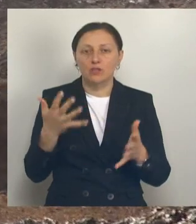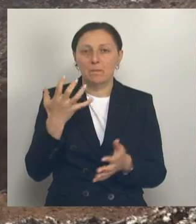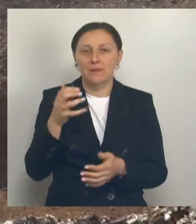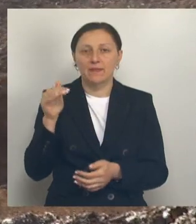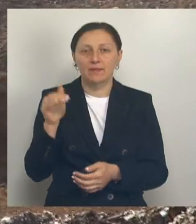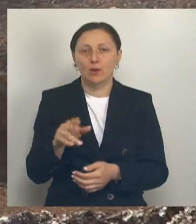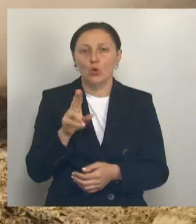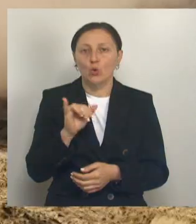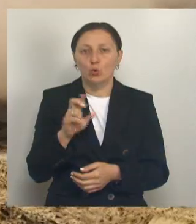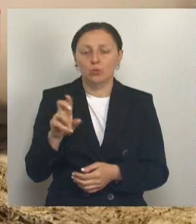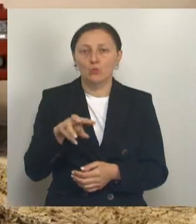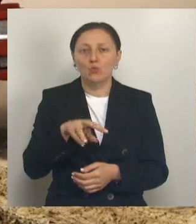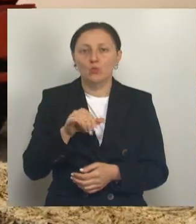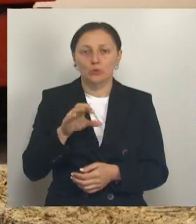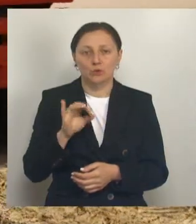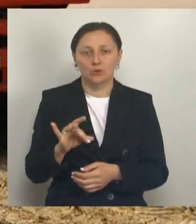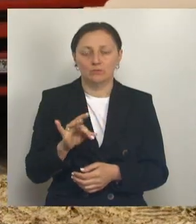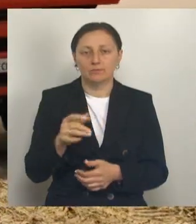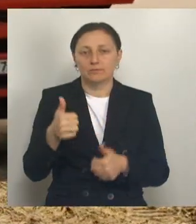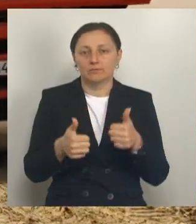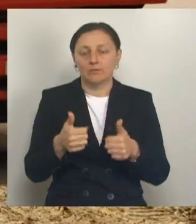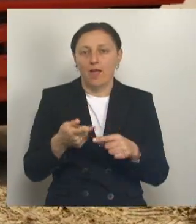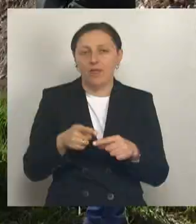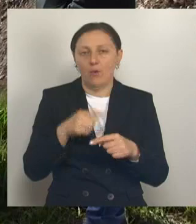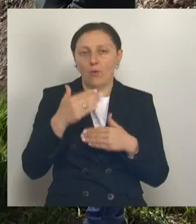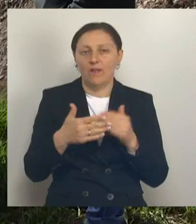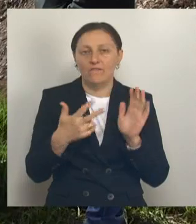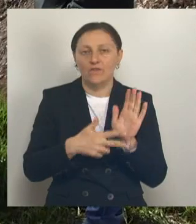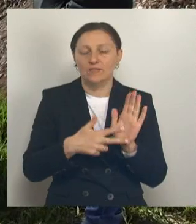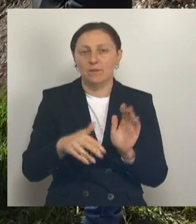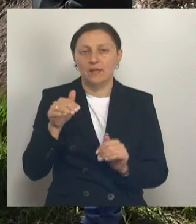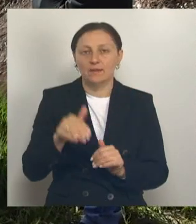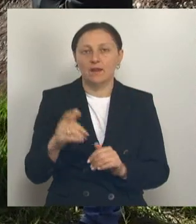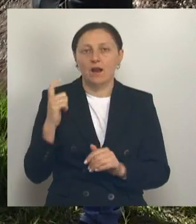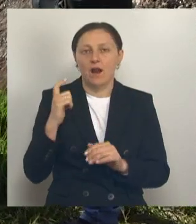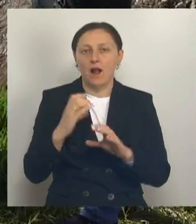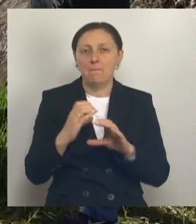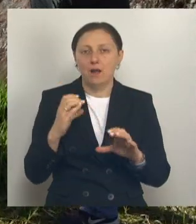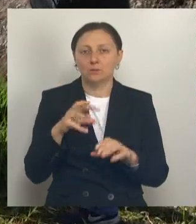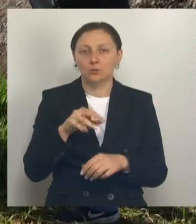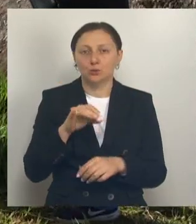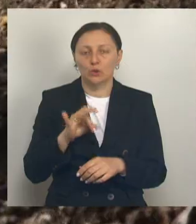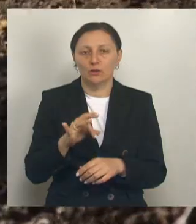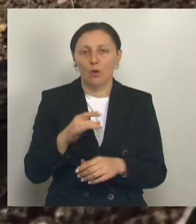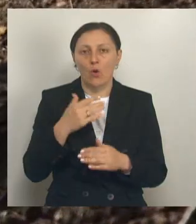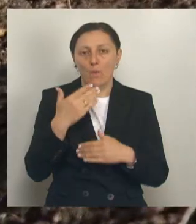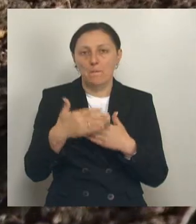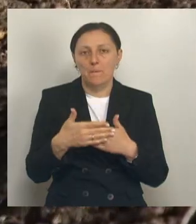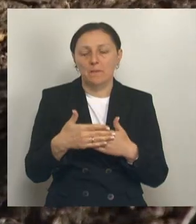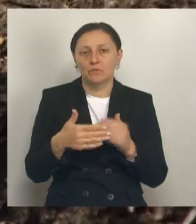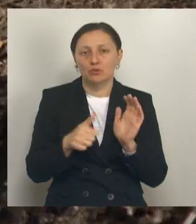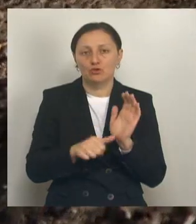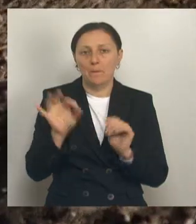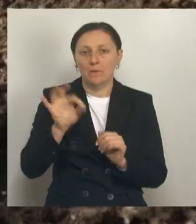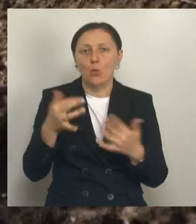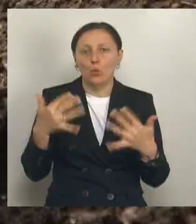тысяч кубометров отходов для сравнения Это около 80 тысяч КАМАЗов мусора более 60 процентов уже